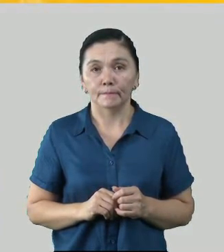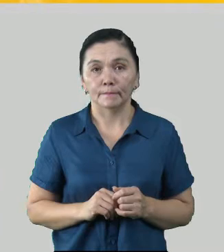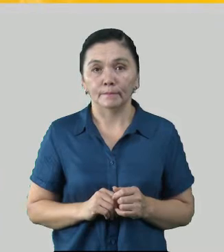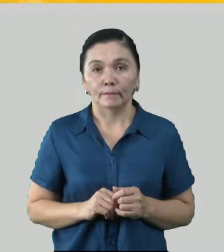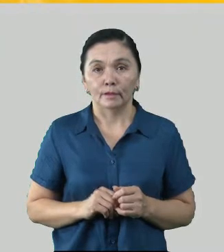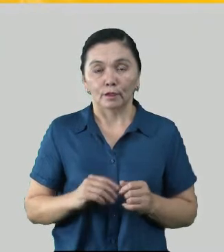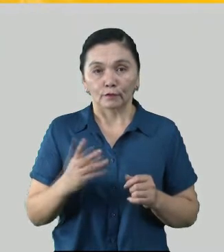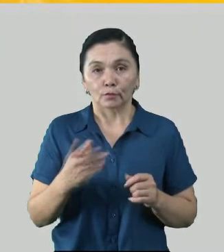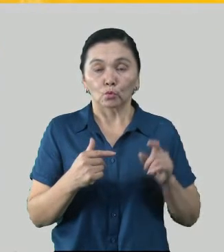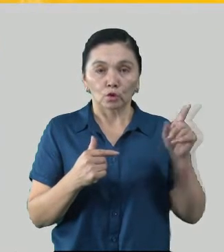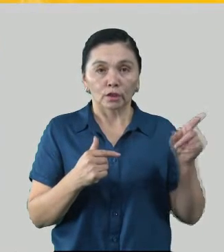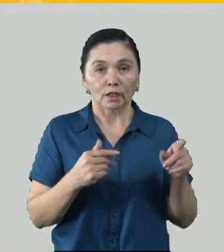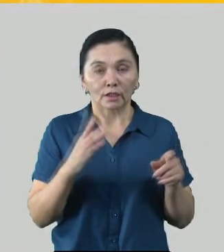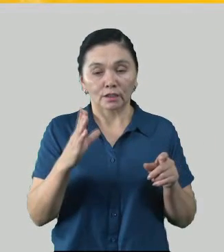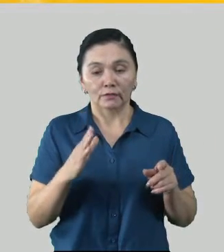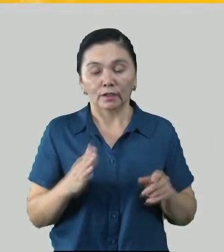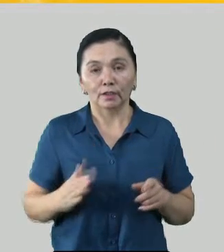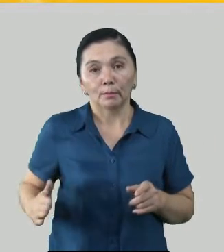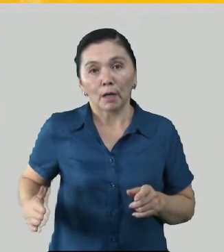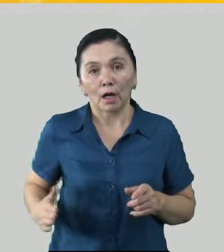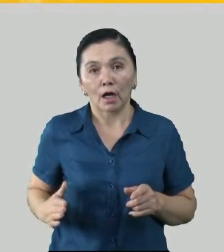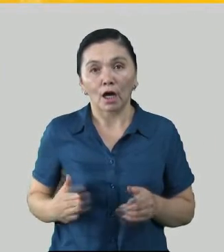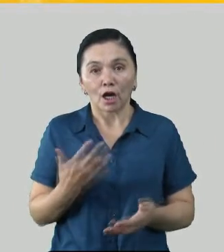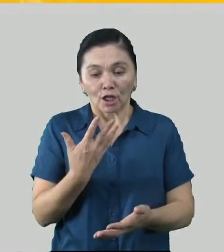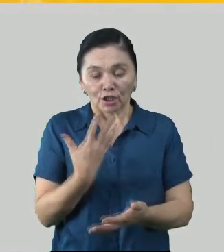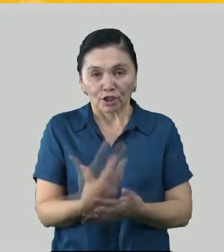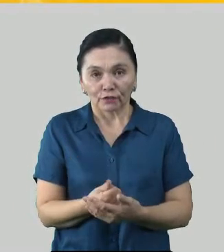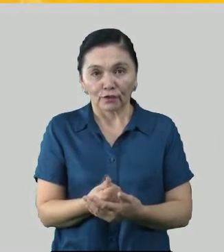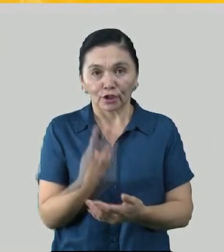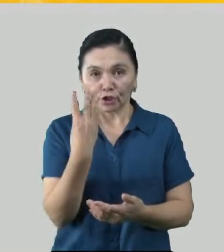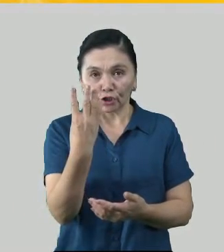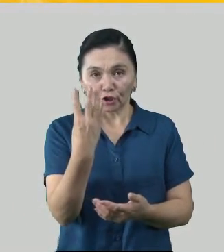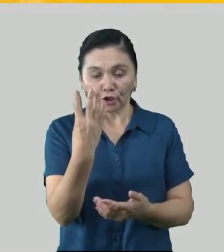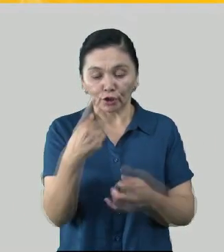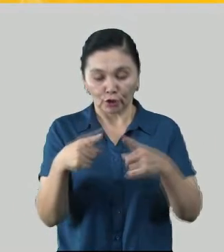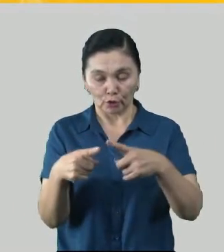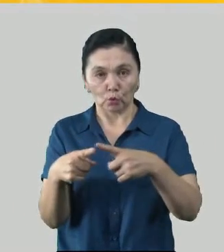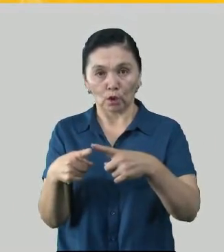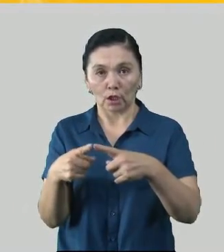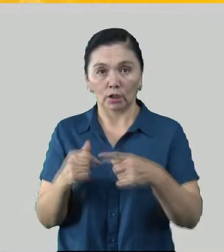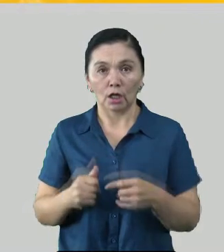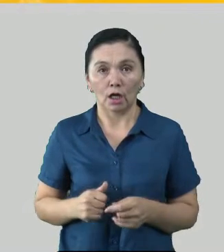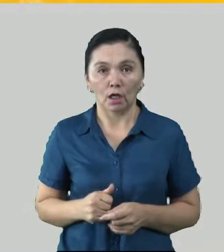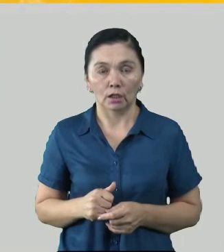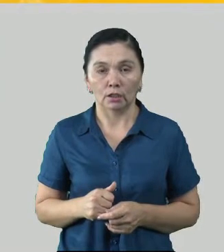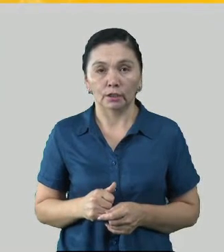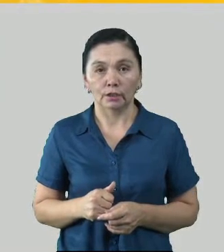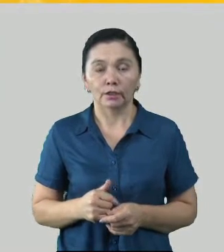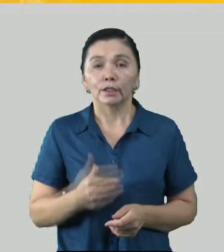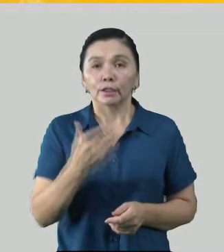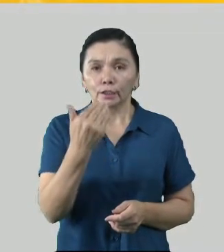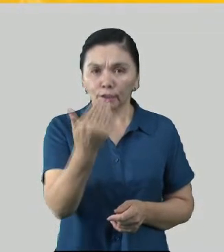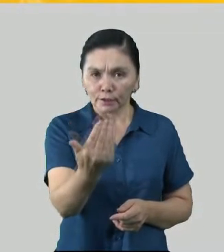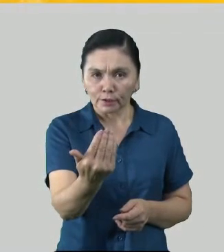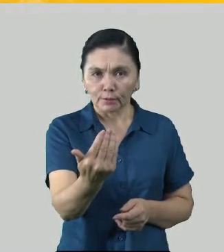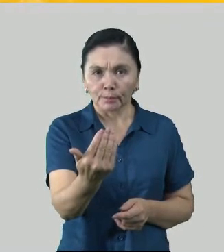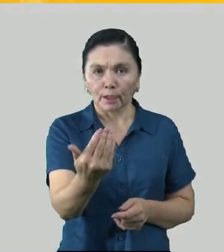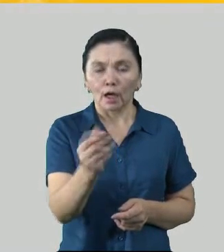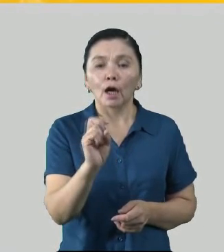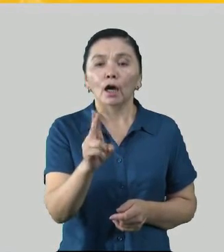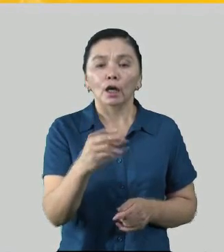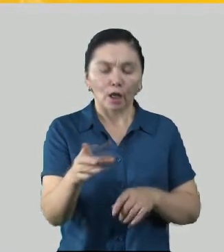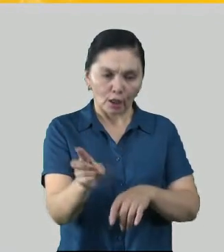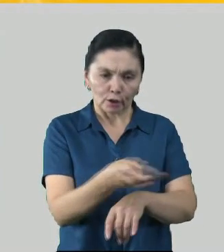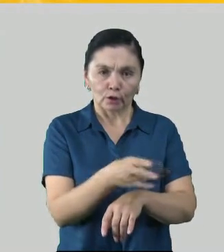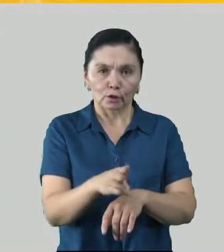Вспушит она свои бока, свои 4 уголка, и тебя, как